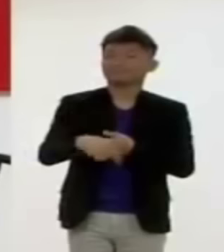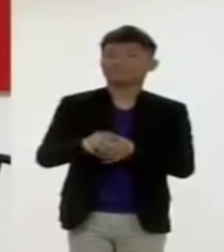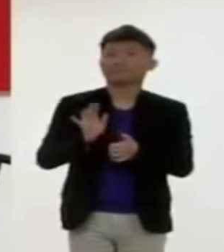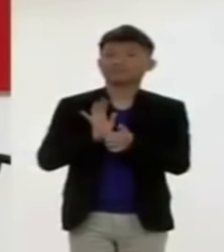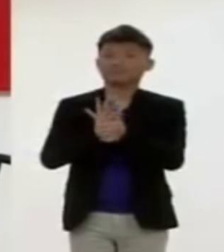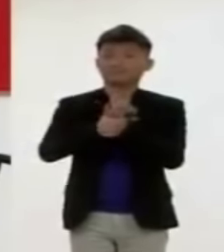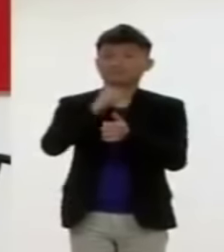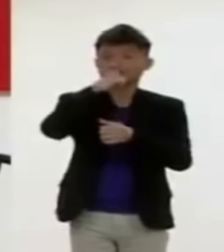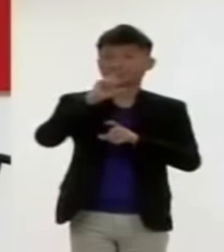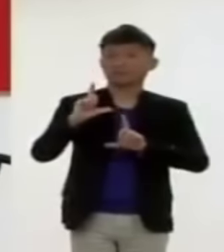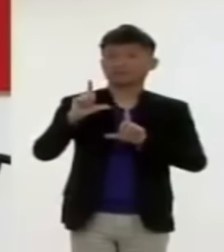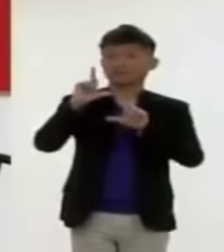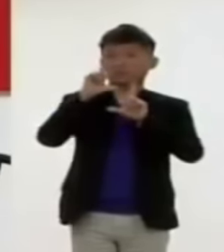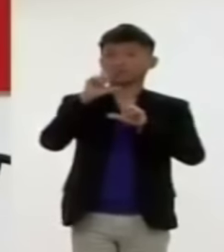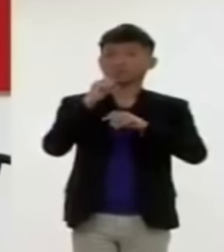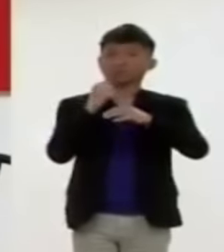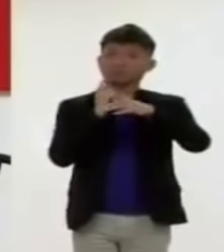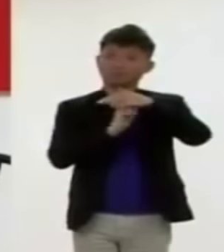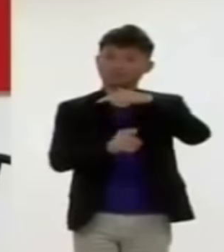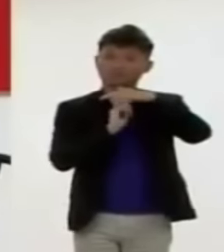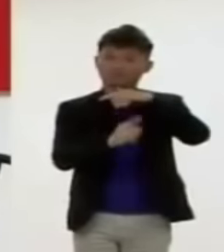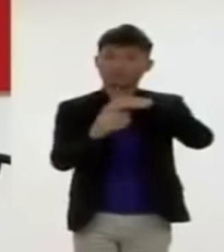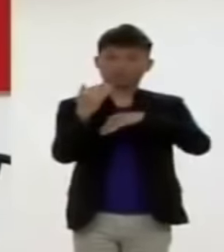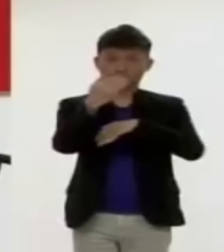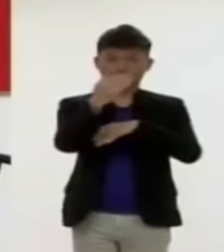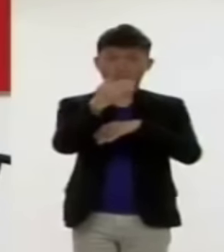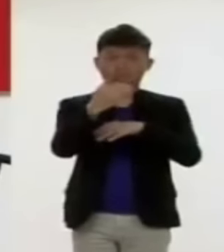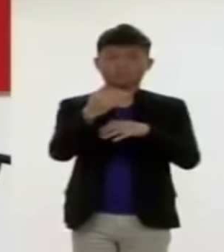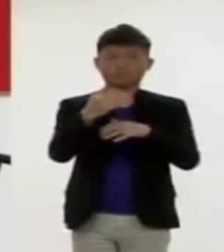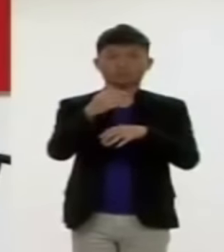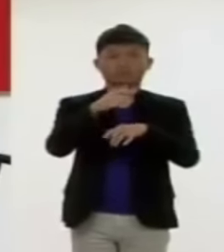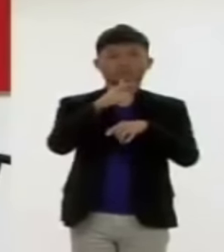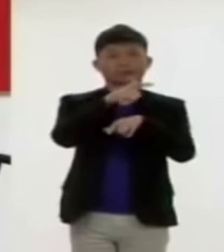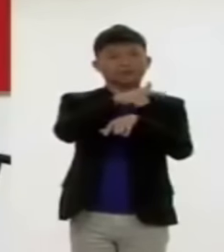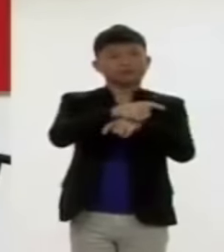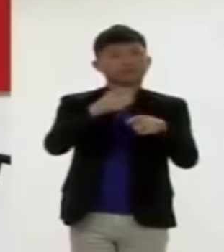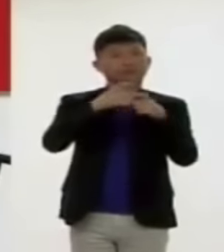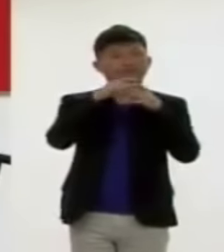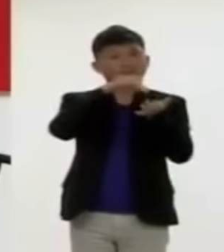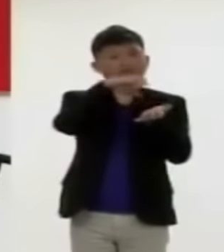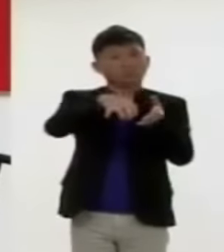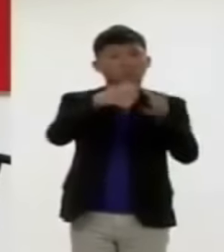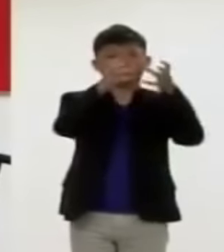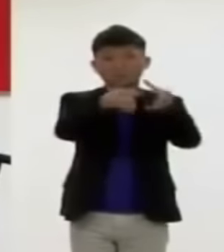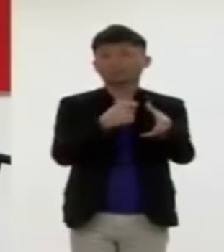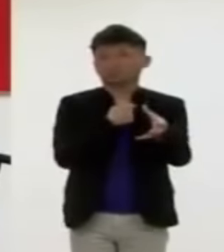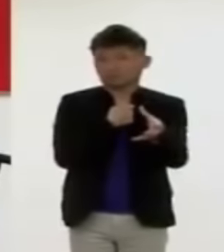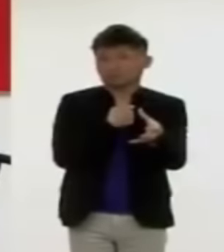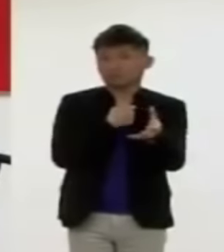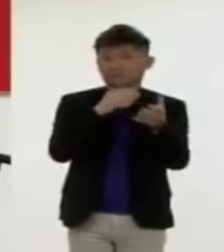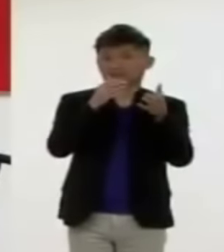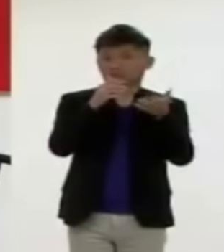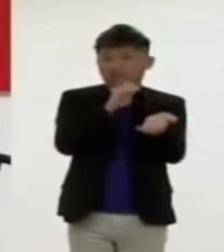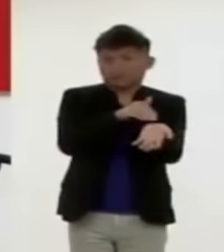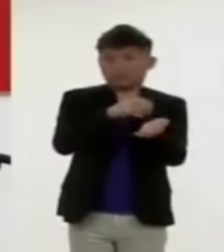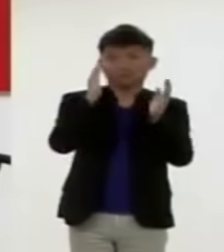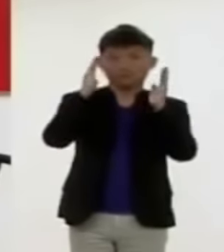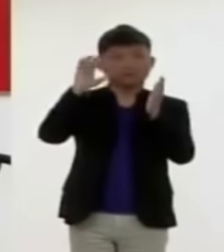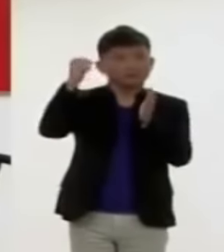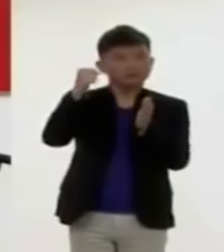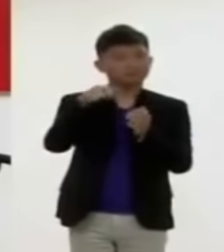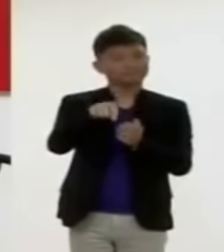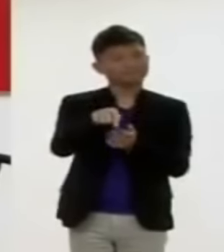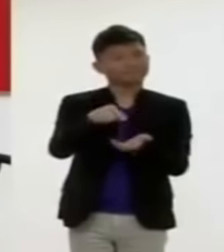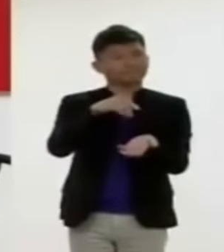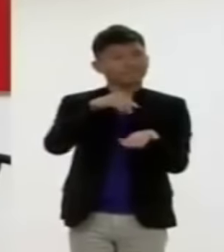东、台九县南回医院的成立，要落实医疗正义，这个是立法委员应该做